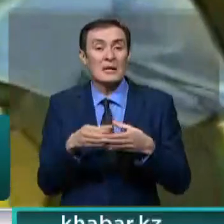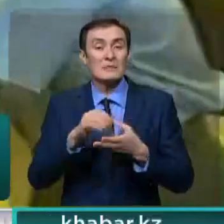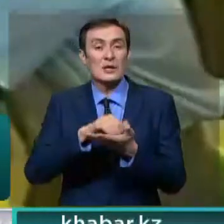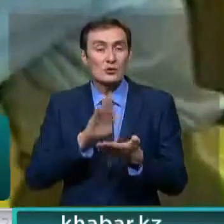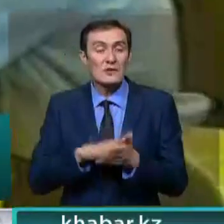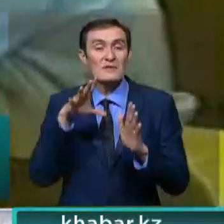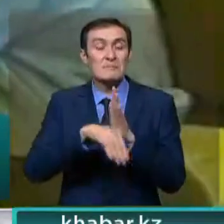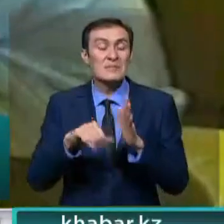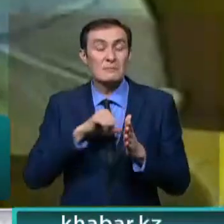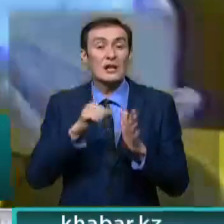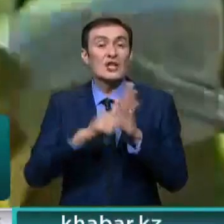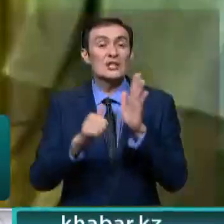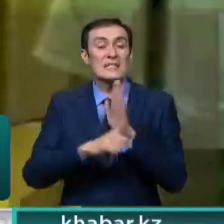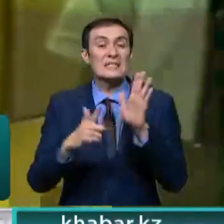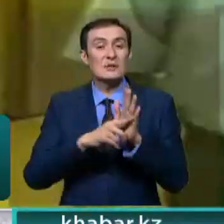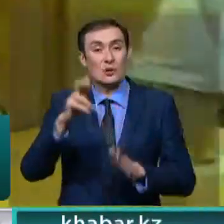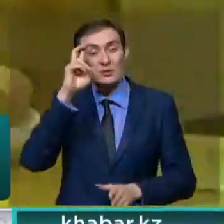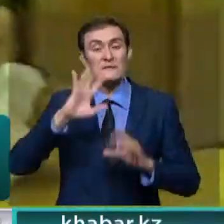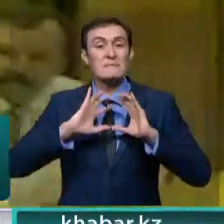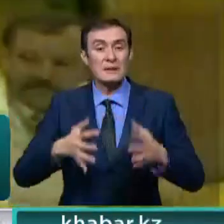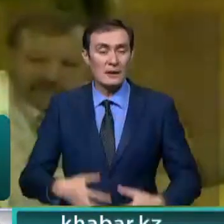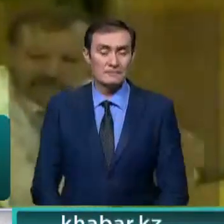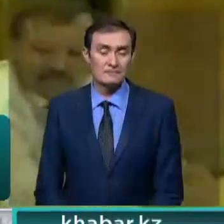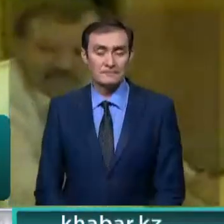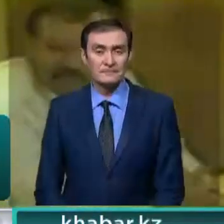в списке из 67 стран мира.